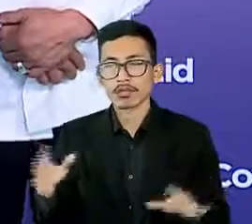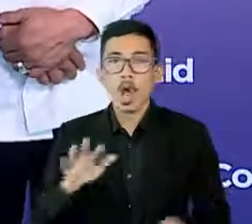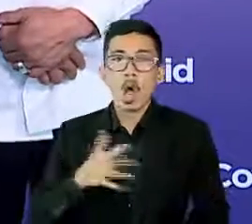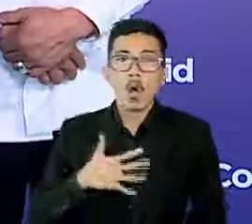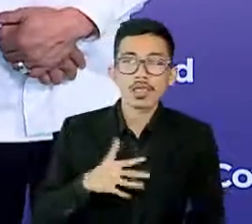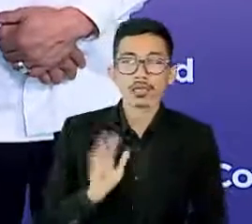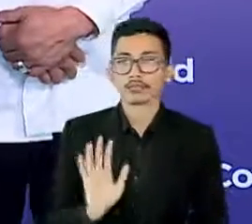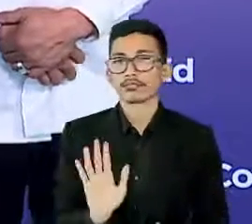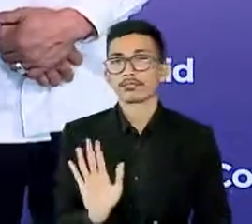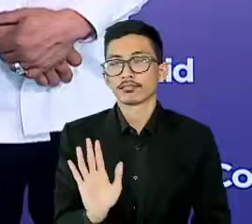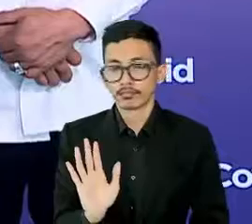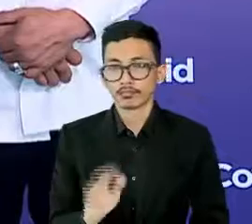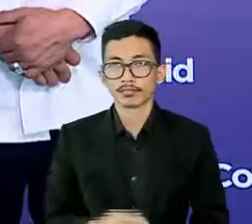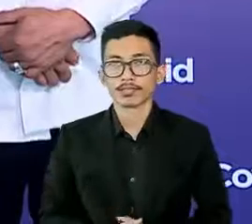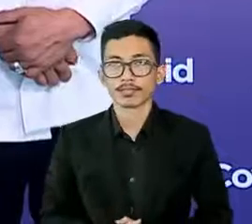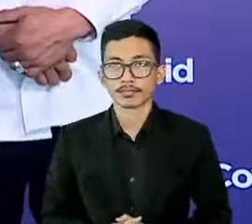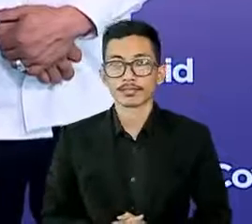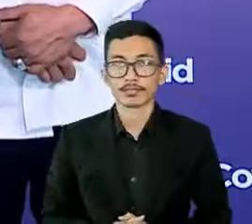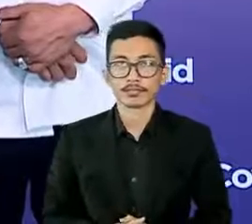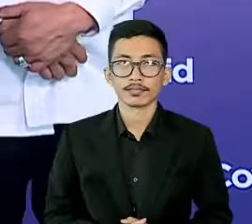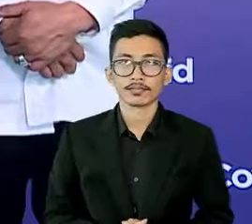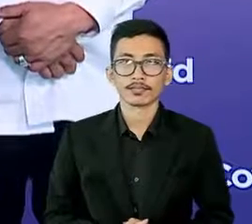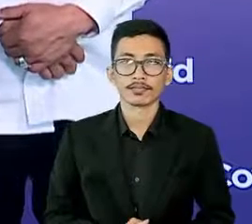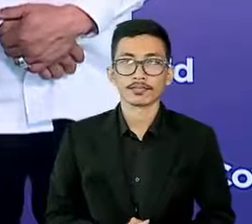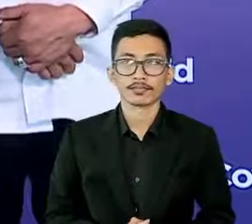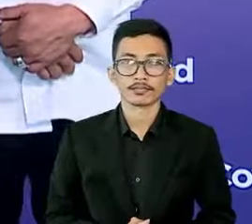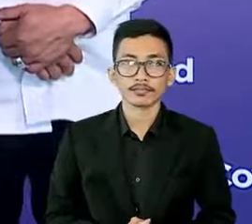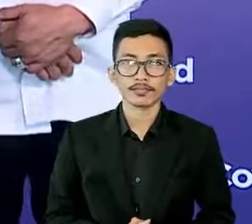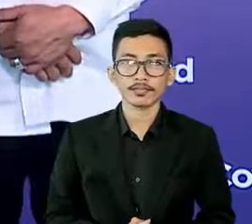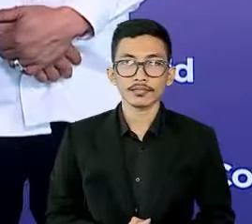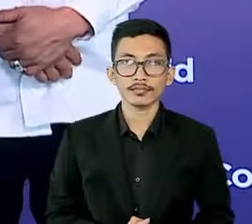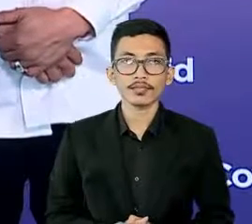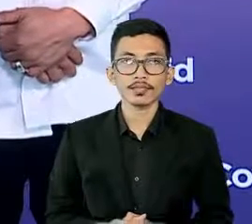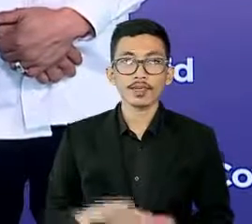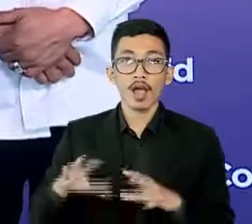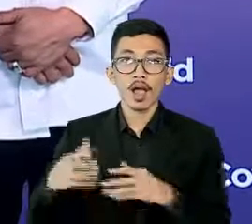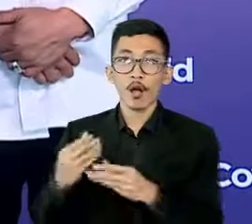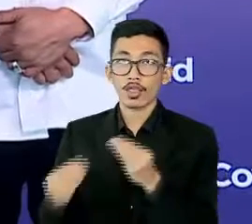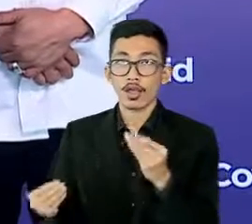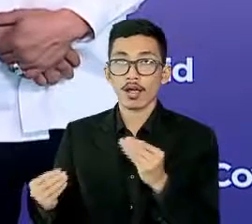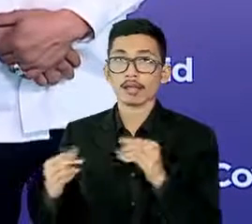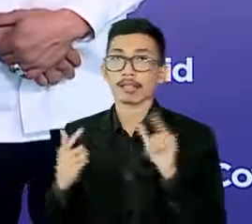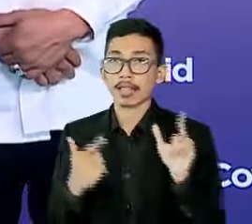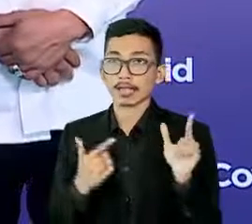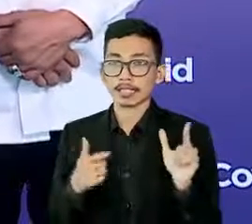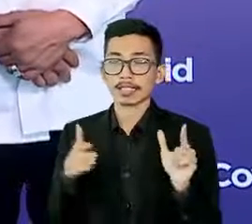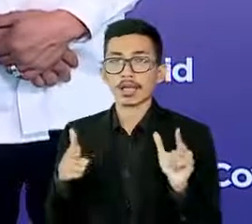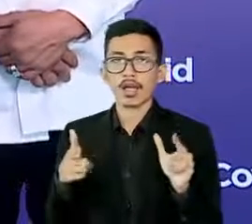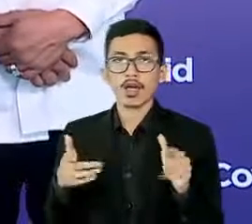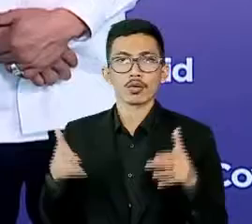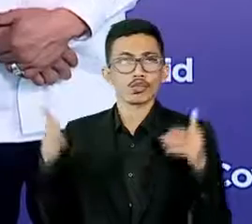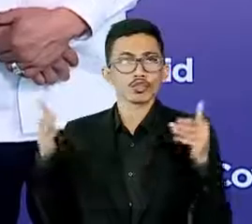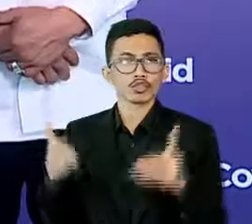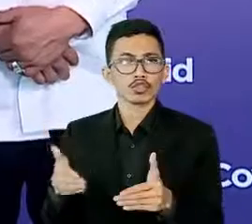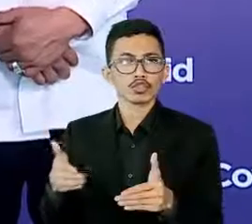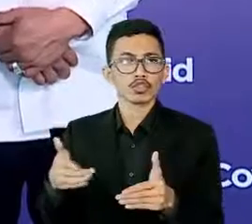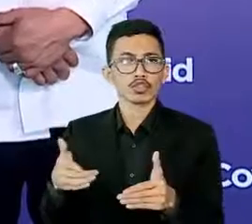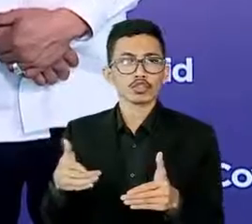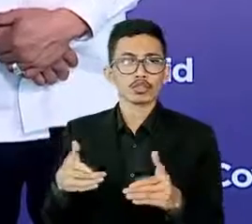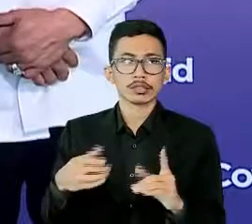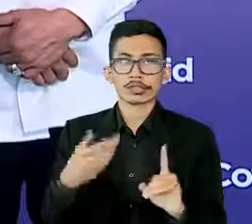sehingga penyiapan tracer dari anggota TNI khususnya yang nantinya akan